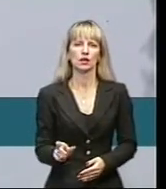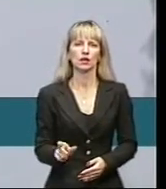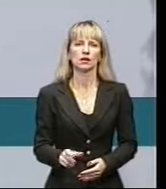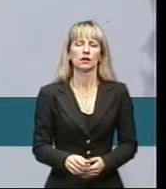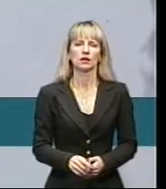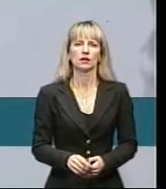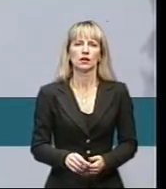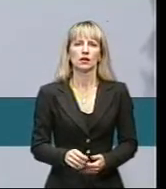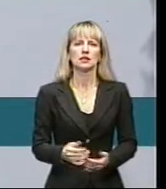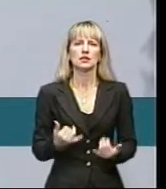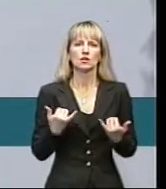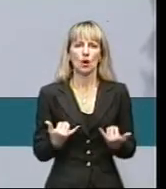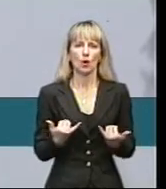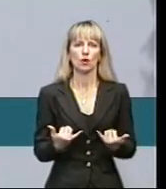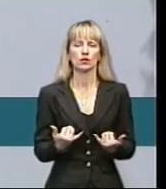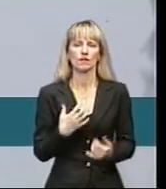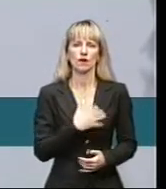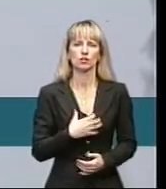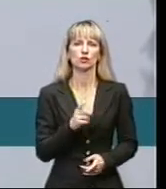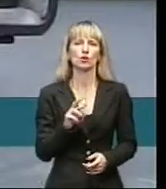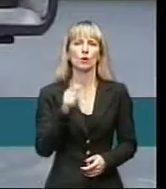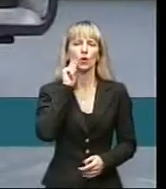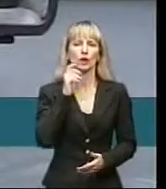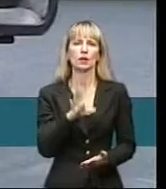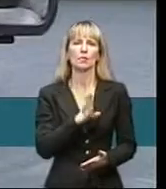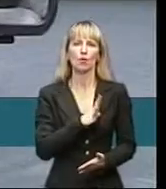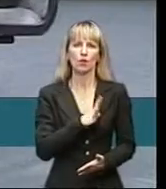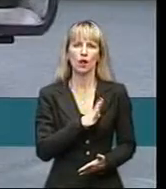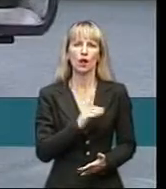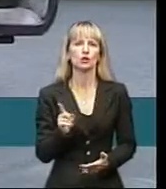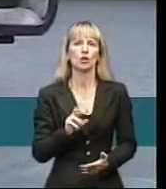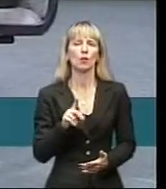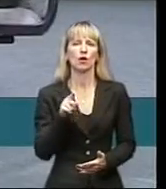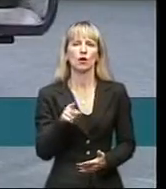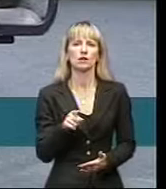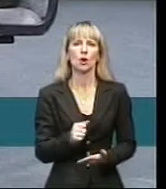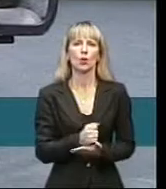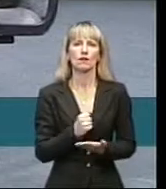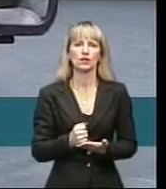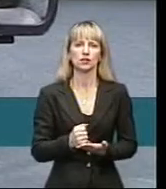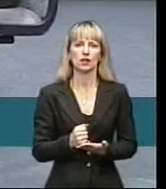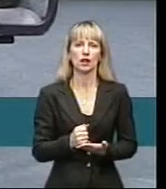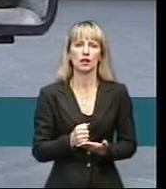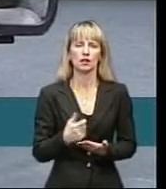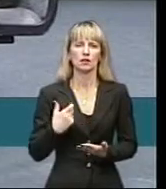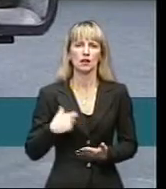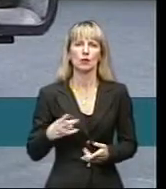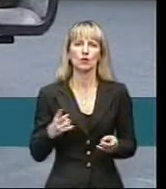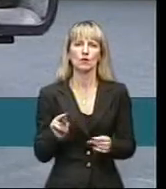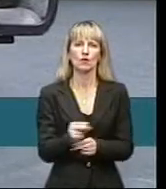молодих людей саме сьогодні. Для того, щоб Україна існувала, щоб вона стверджувалась, треба виховувати